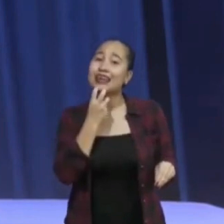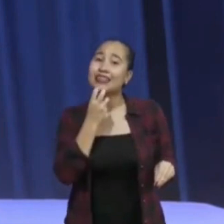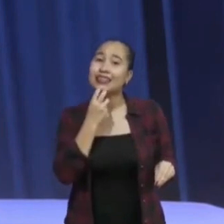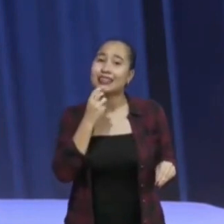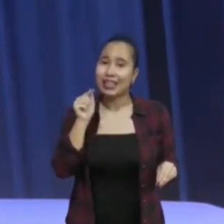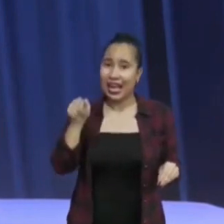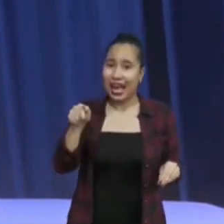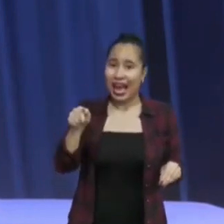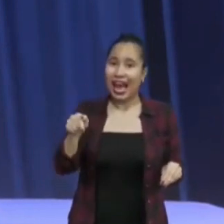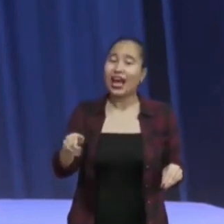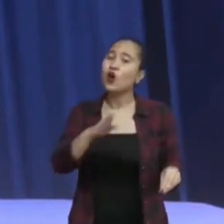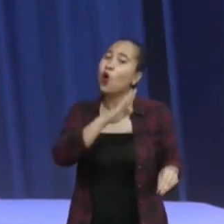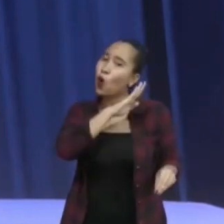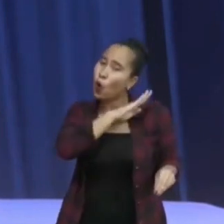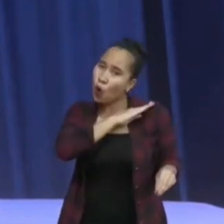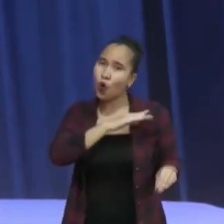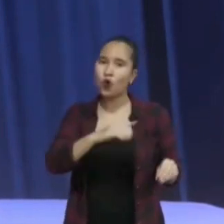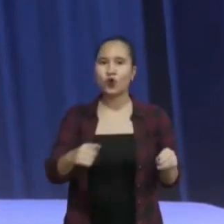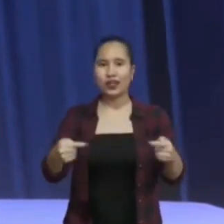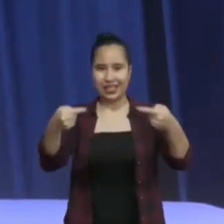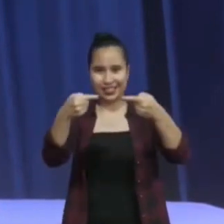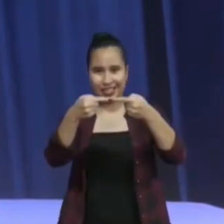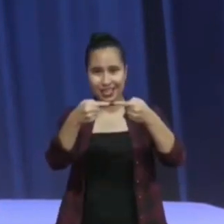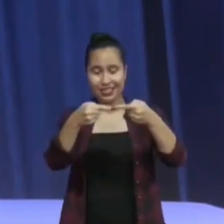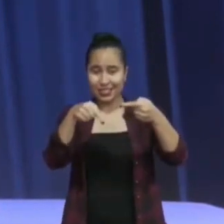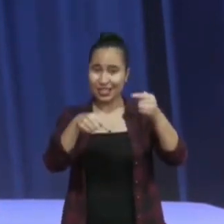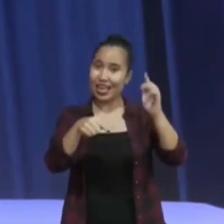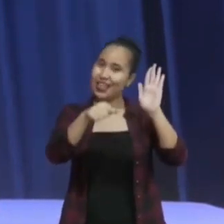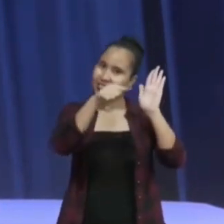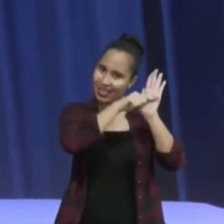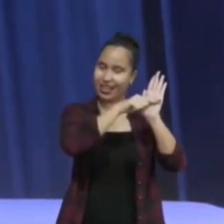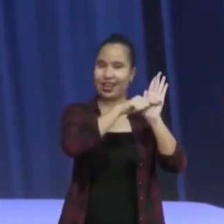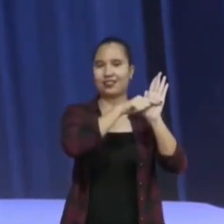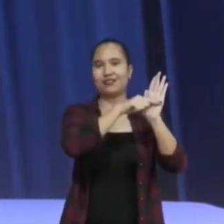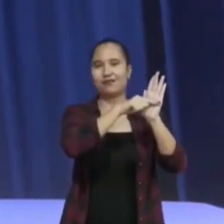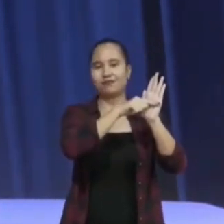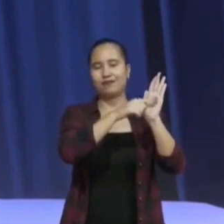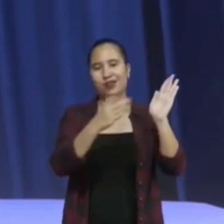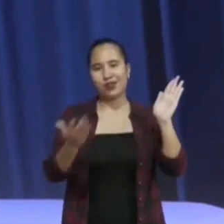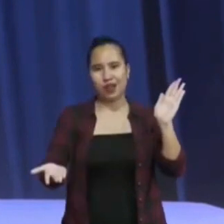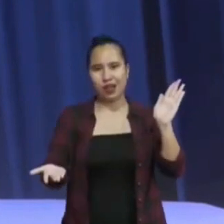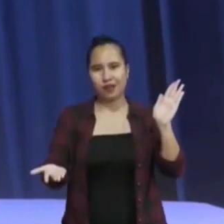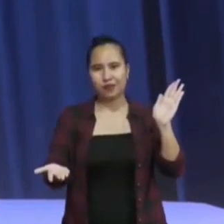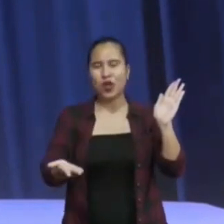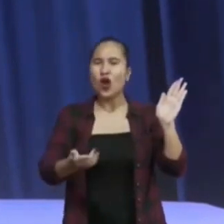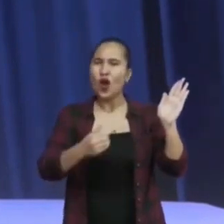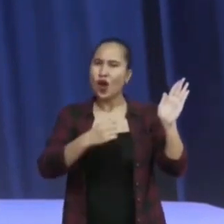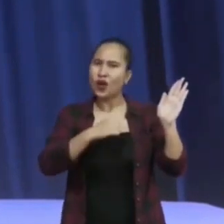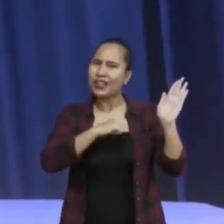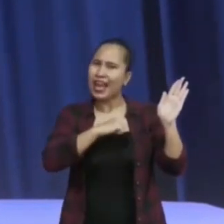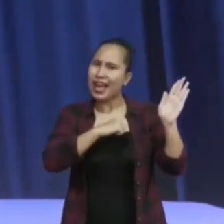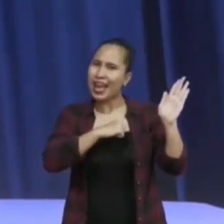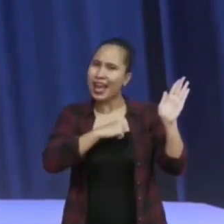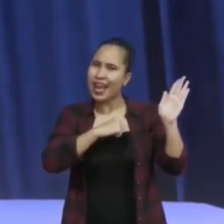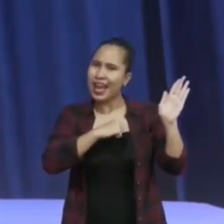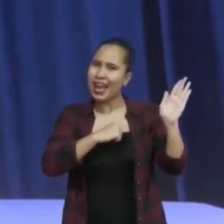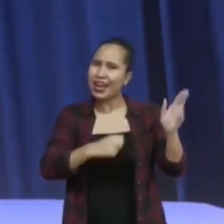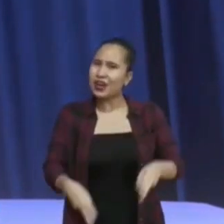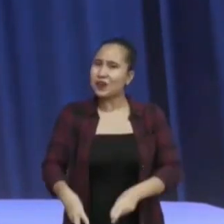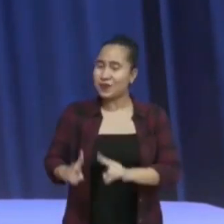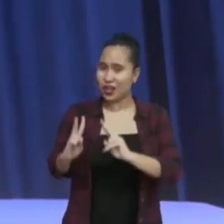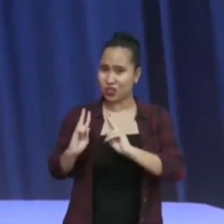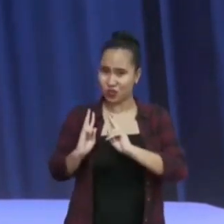ook meteen laten testen. Ze is negatief getest, desondanks heeft zij uit eigen verantwoordelijkheid